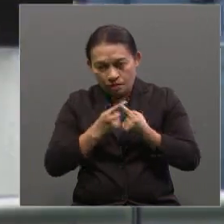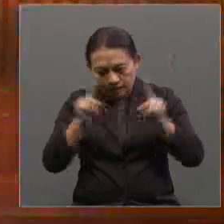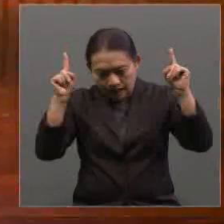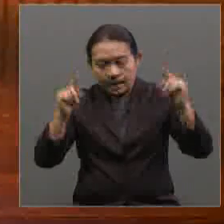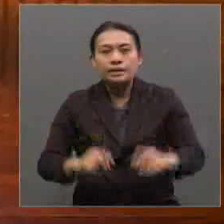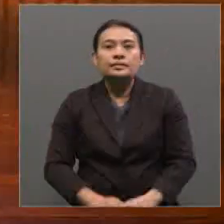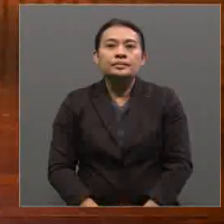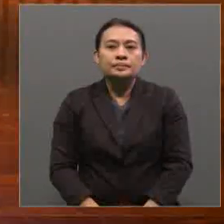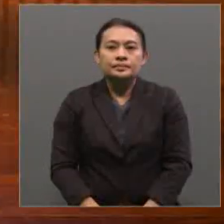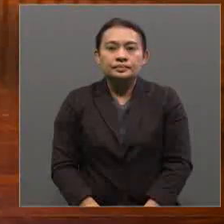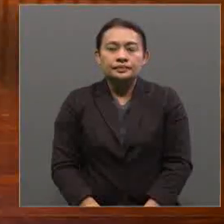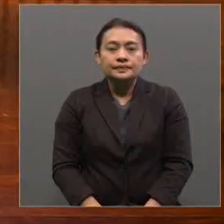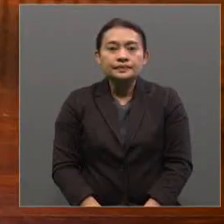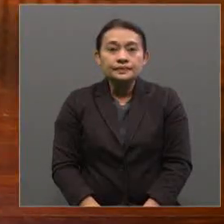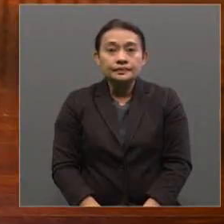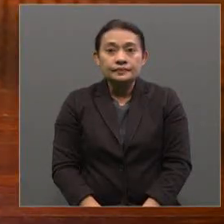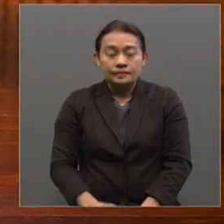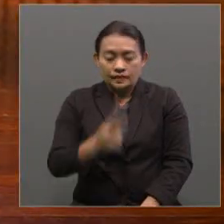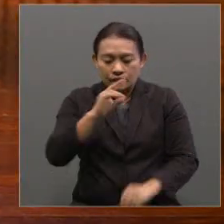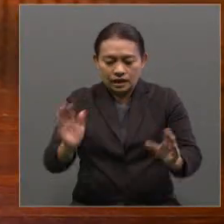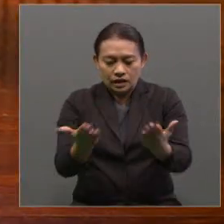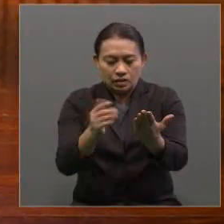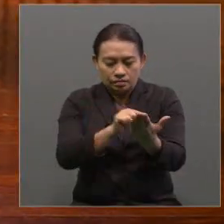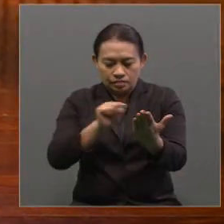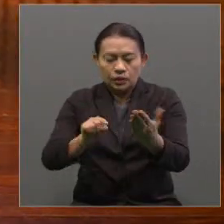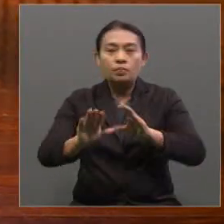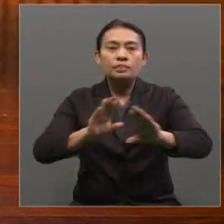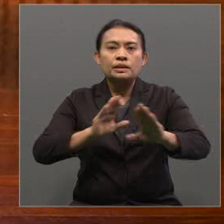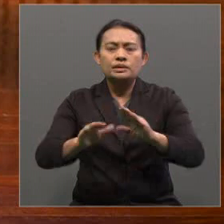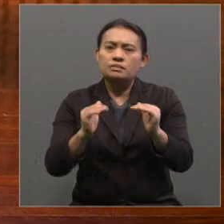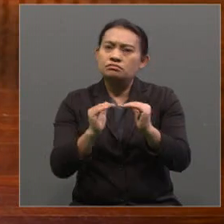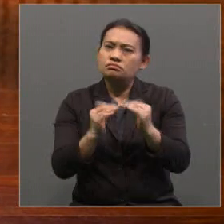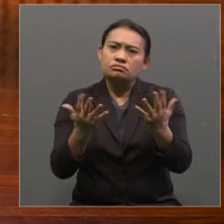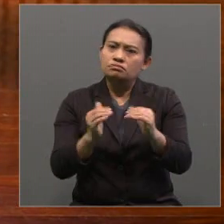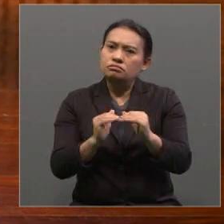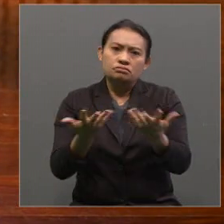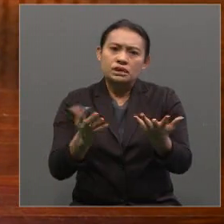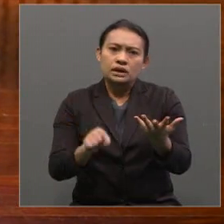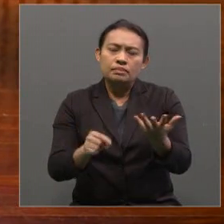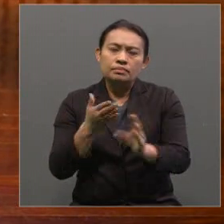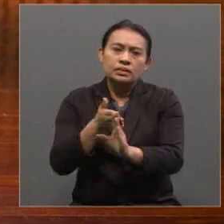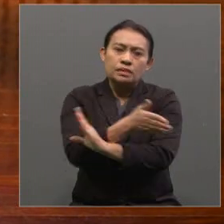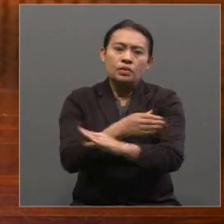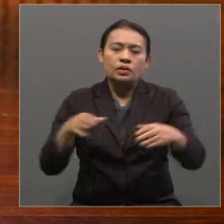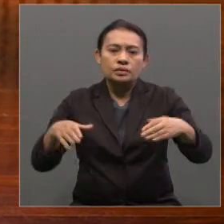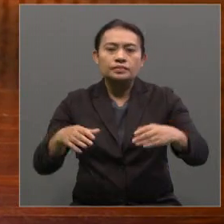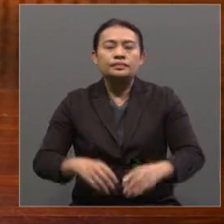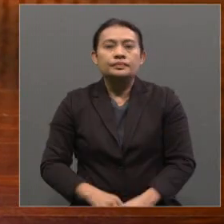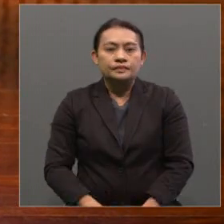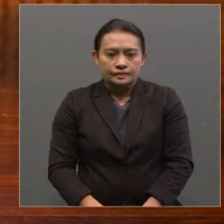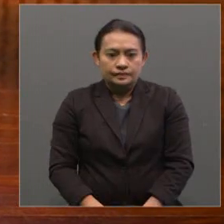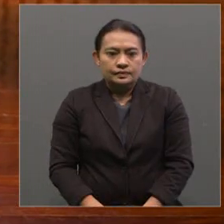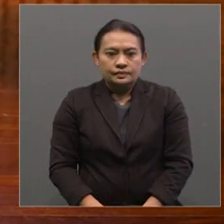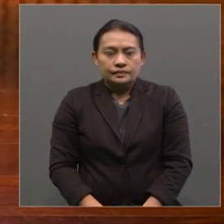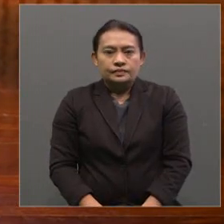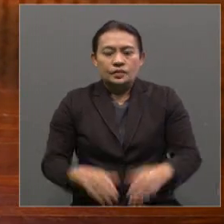ะนั้นถ้าเราเอามุมนี้มาเปรียบเทียบกันเนี่ยมันก็ไม่เป็นธรรมกับคนรุ่นก่อนหน้านี ้ นะครับ ถ้ามองมุมต่อไปอาจารย์ครับว่า